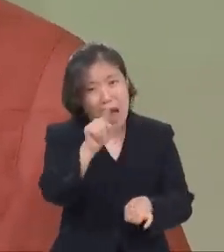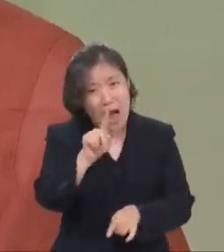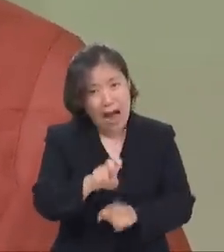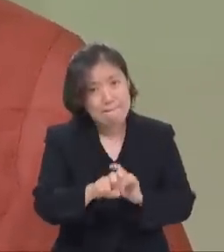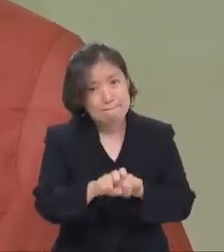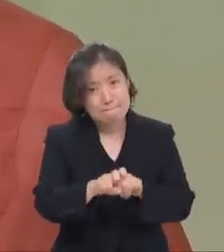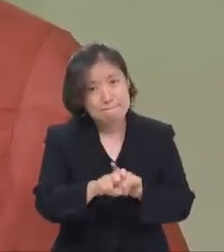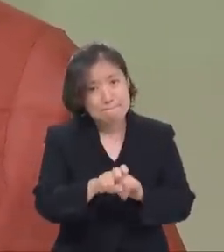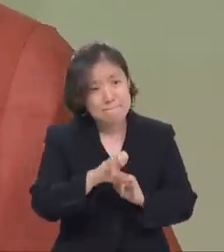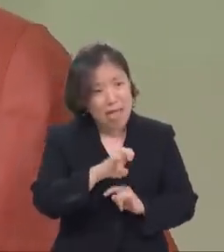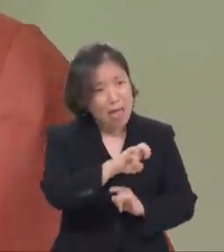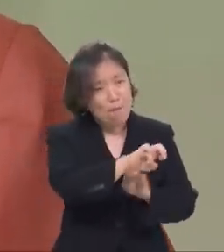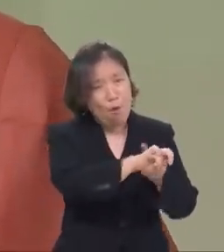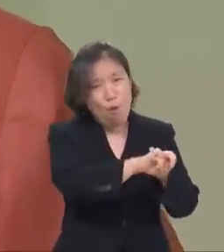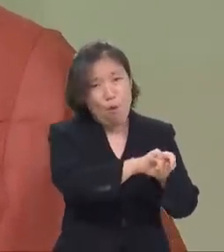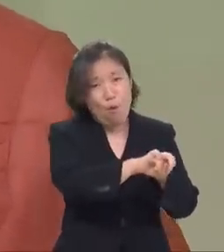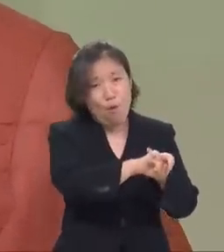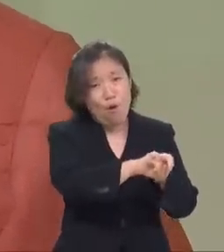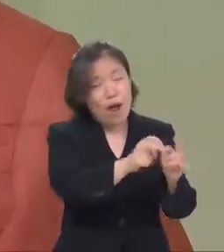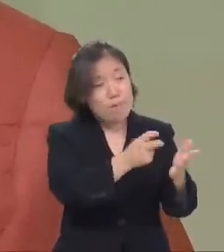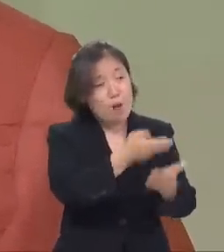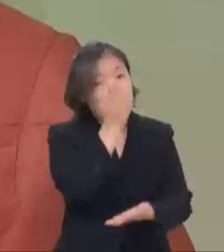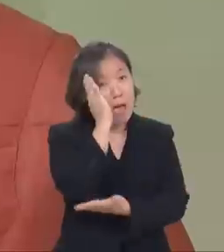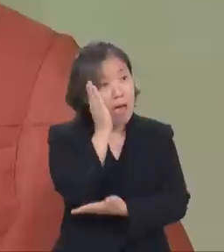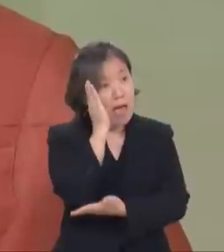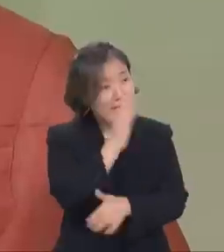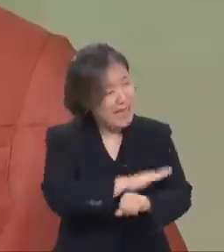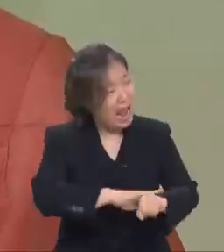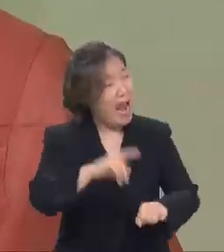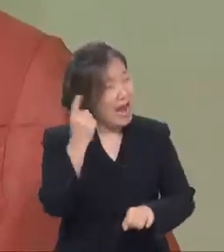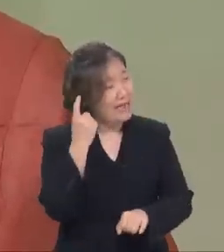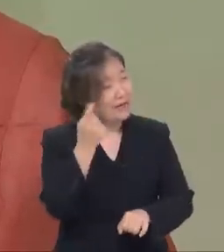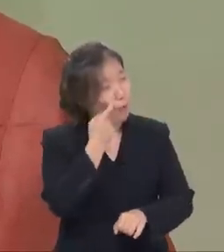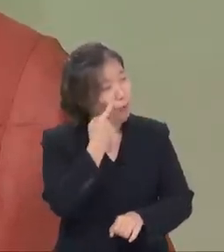그 세법 소리에 귀를 기울이십시오